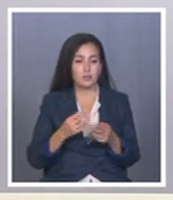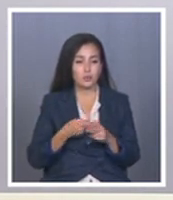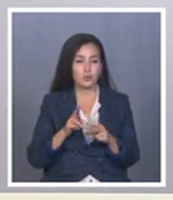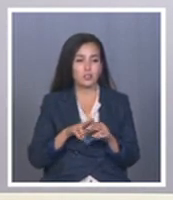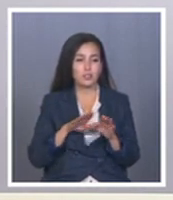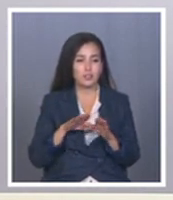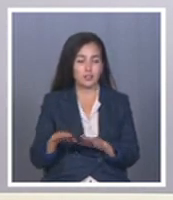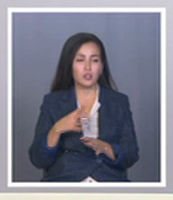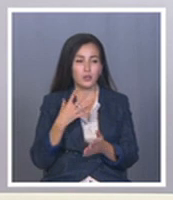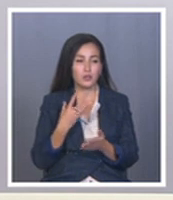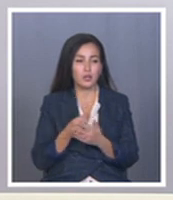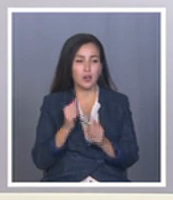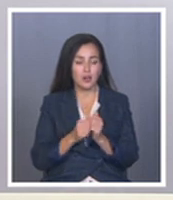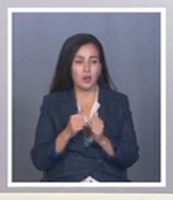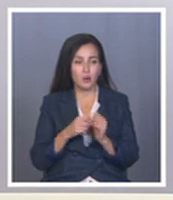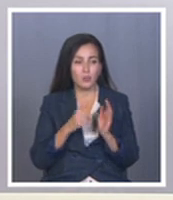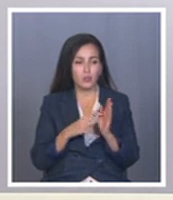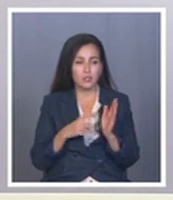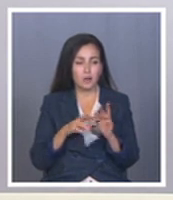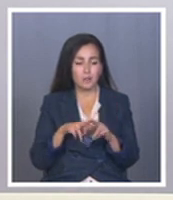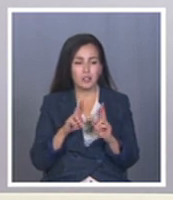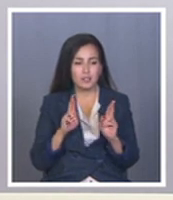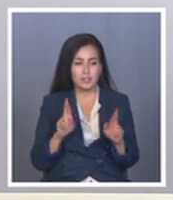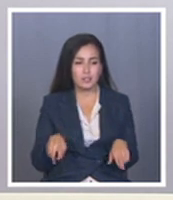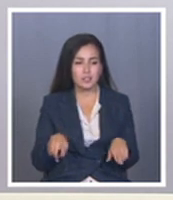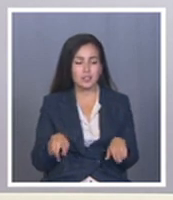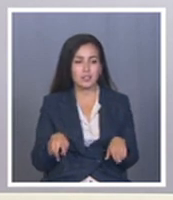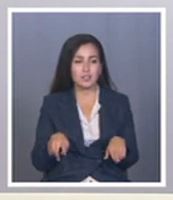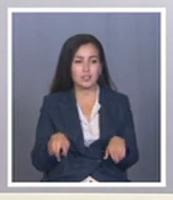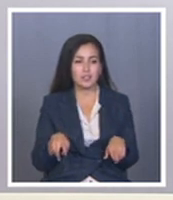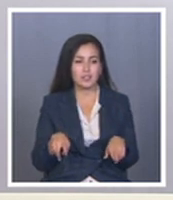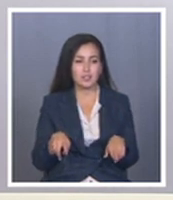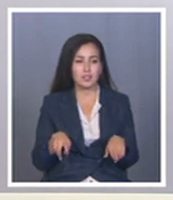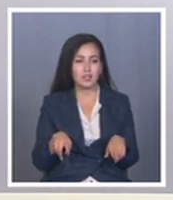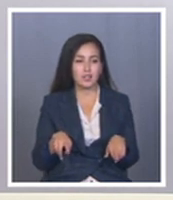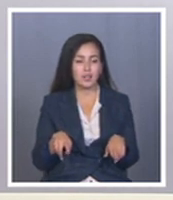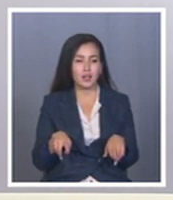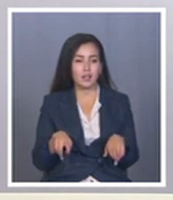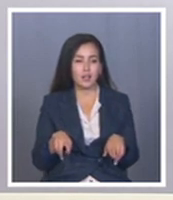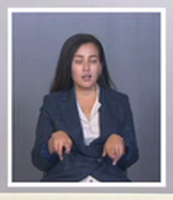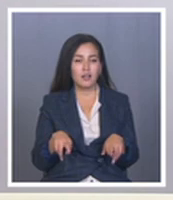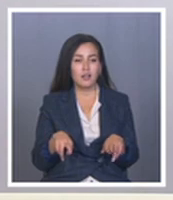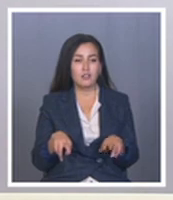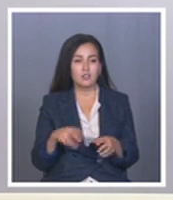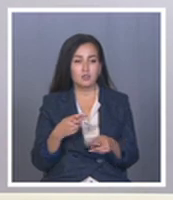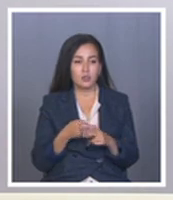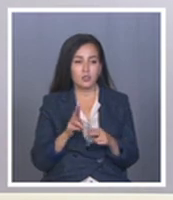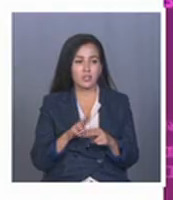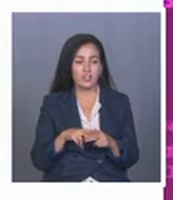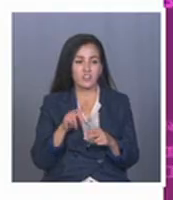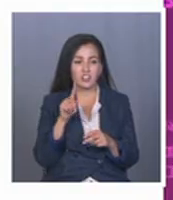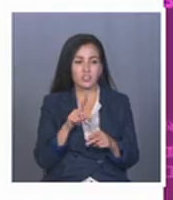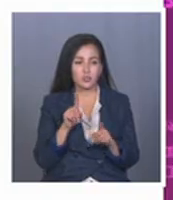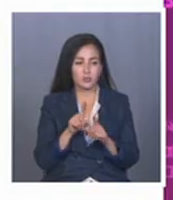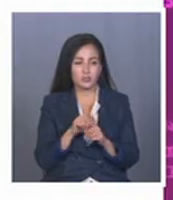әр қайсының бөлімдері бірдей. Мына x квадрат азайту 4, ол x минус 2 мен x плюс 2 көбейтіндісі. Сыртында квадраты да тұр.